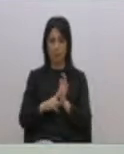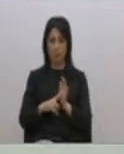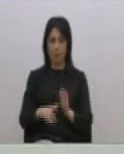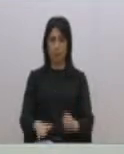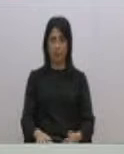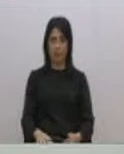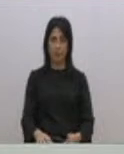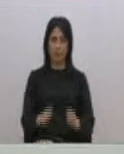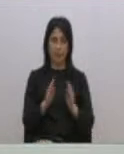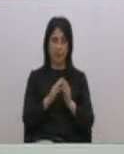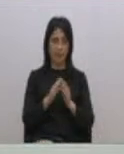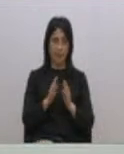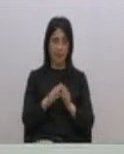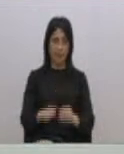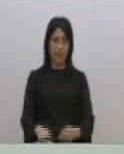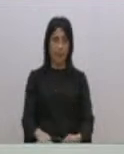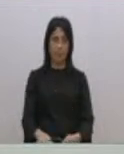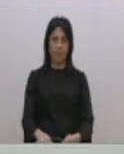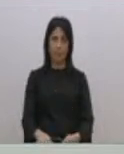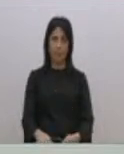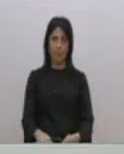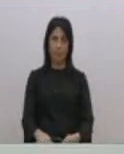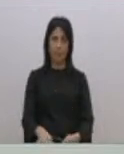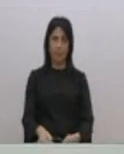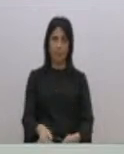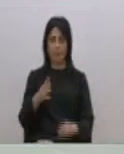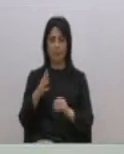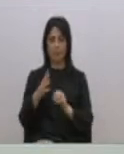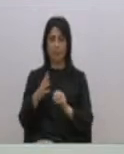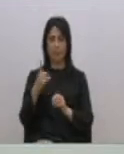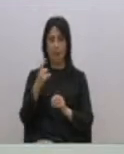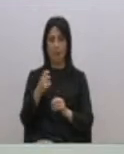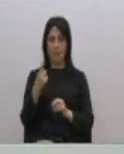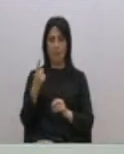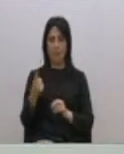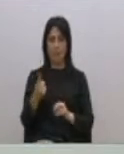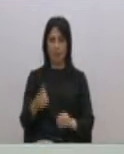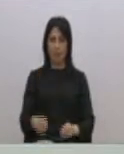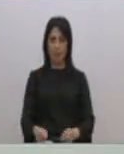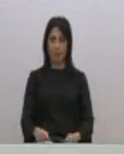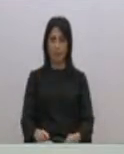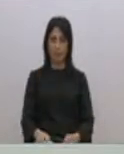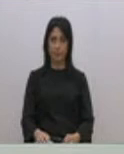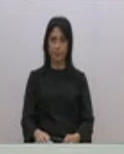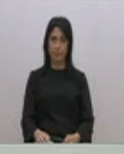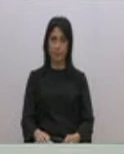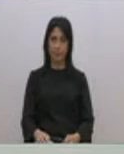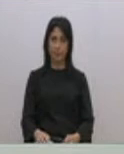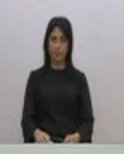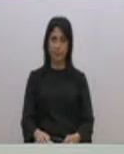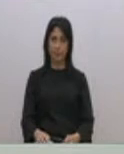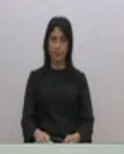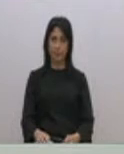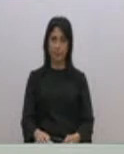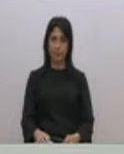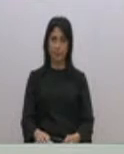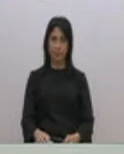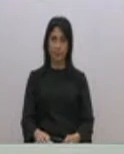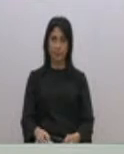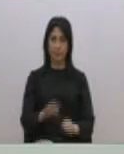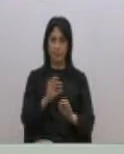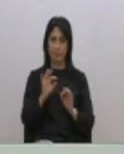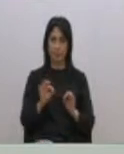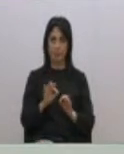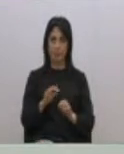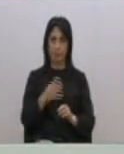mukhri. Ar aris sulebebi. Kitkhvebi aris proiektis 51 mukhli. Ar aris sulebebi. Kitkhvebi ar aris